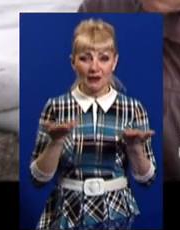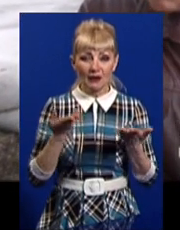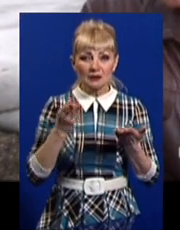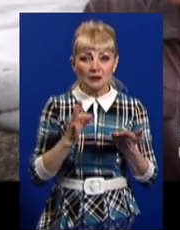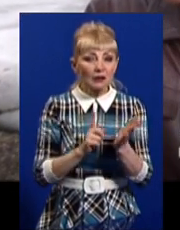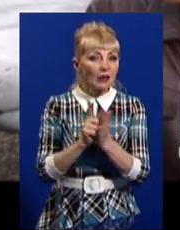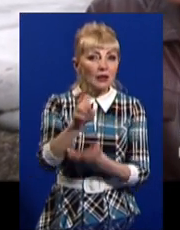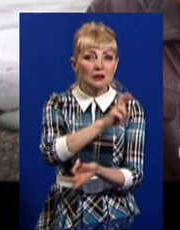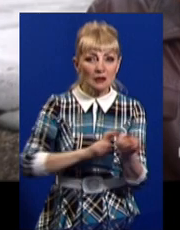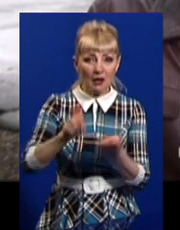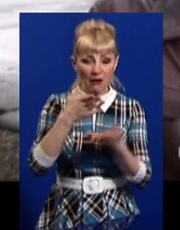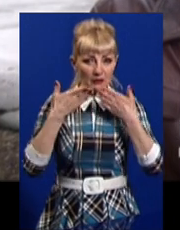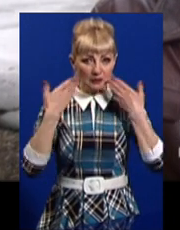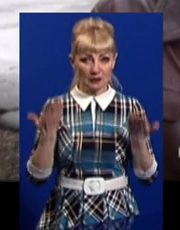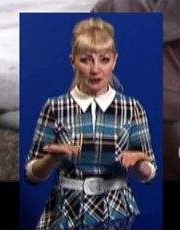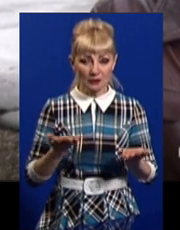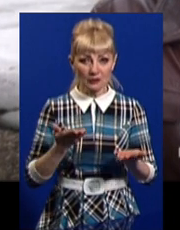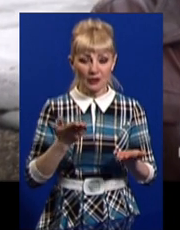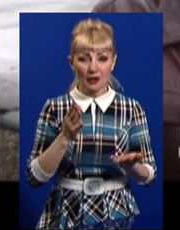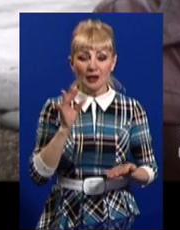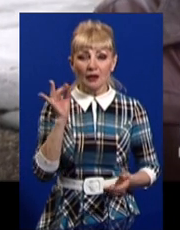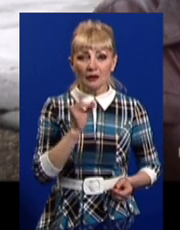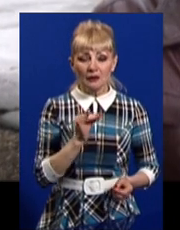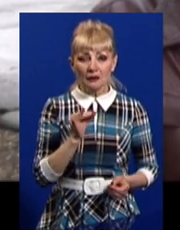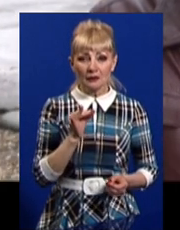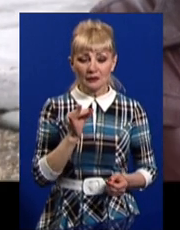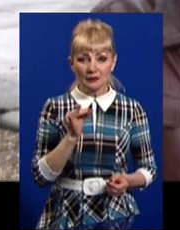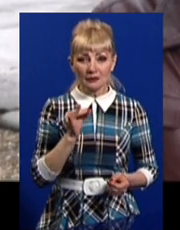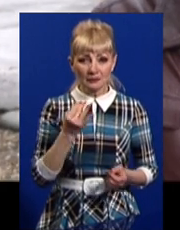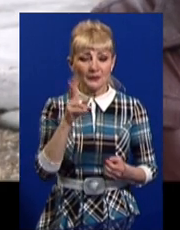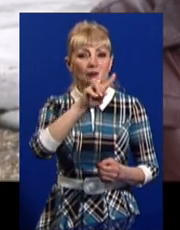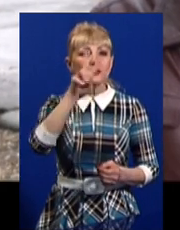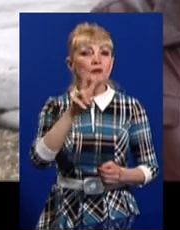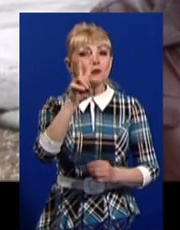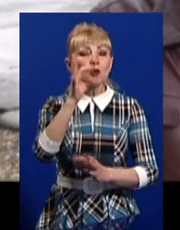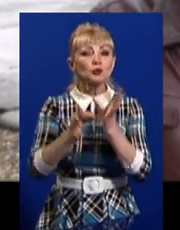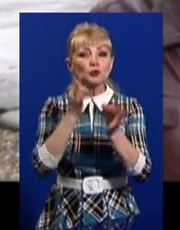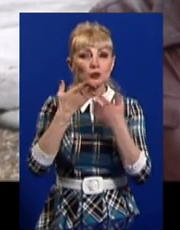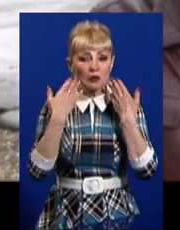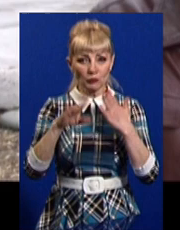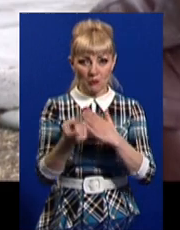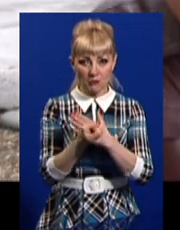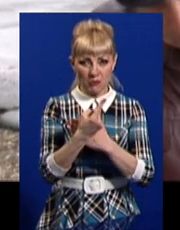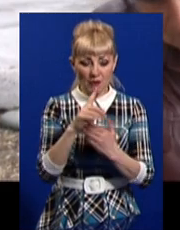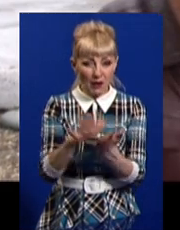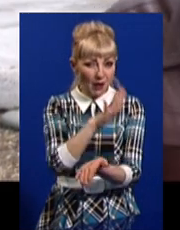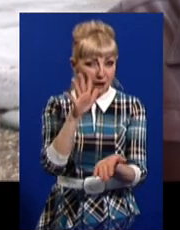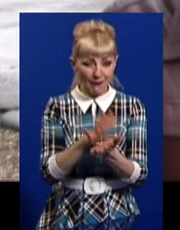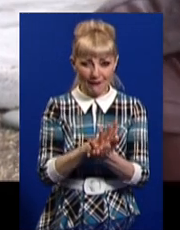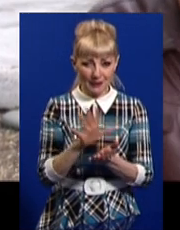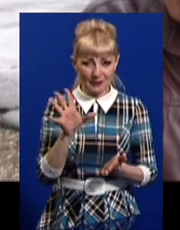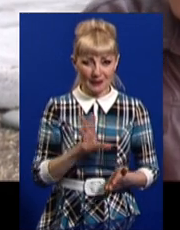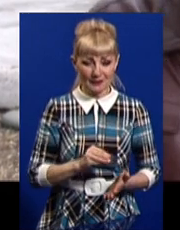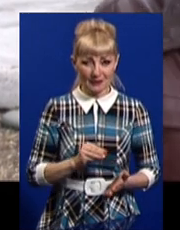кинулися шукати, нету нігде. Одного року кинулися шукати, нема ніде. Майже 2 доби не було, потім з'явилася брудна вся.